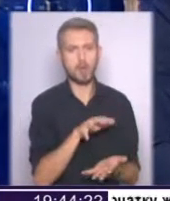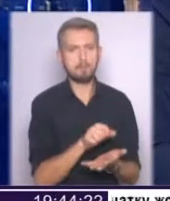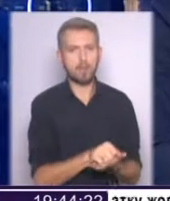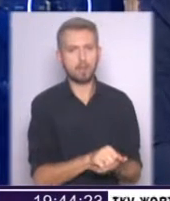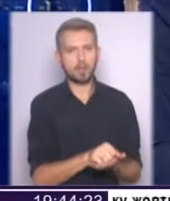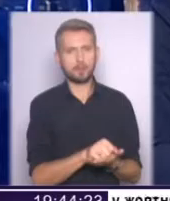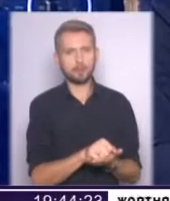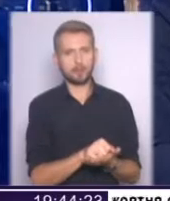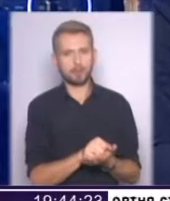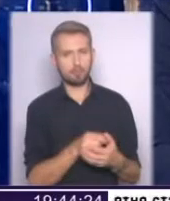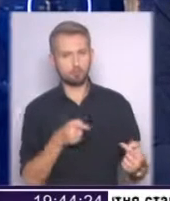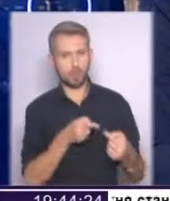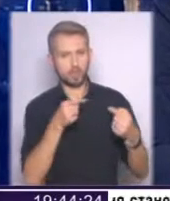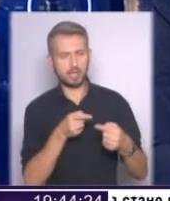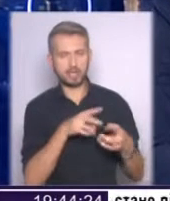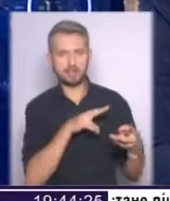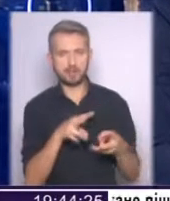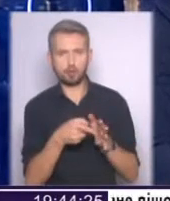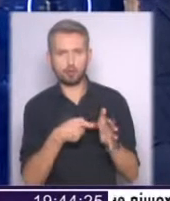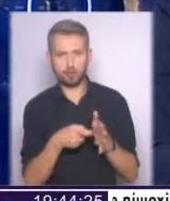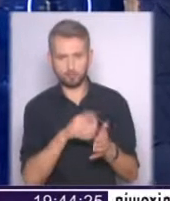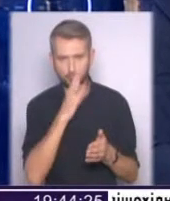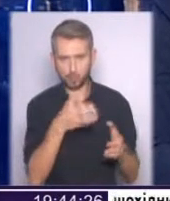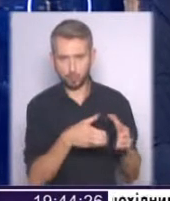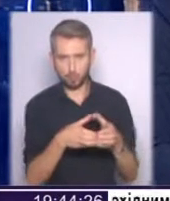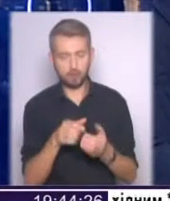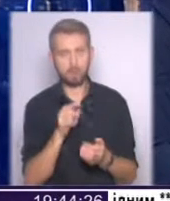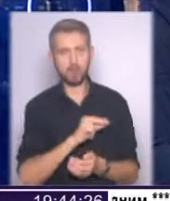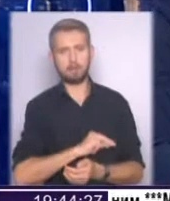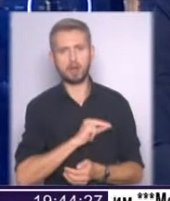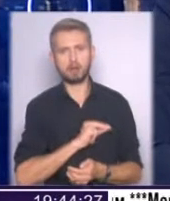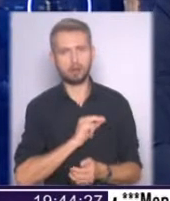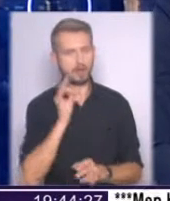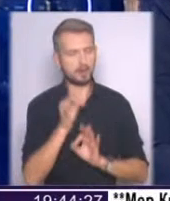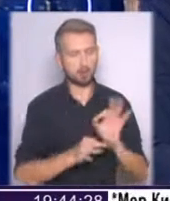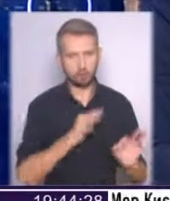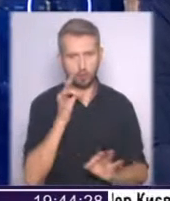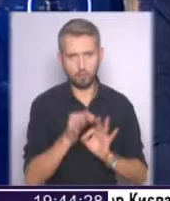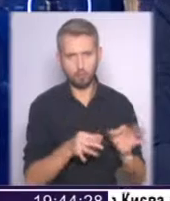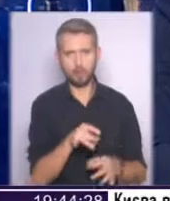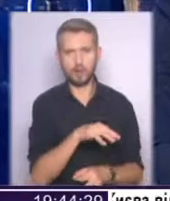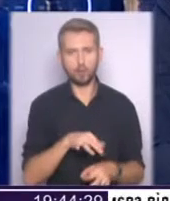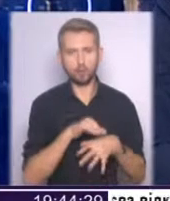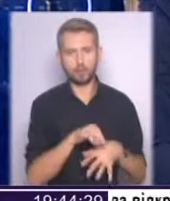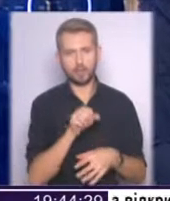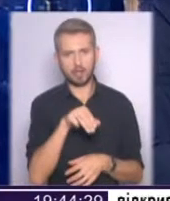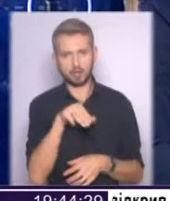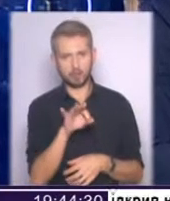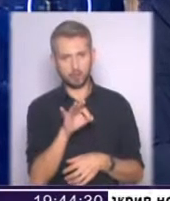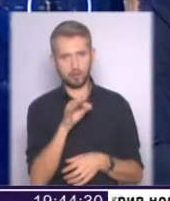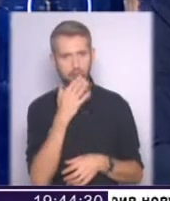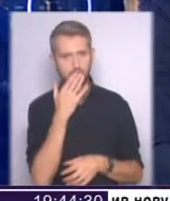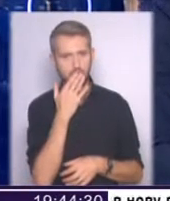от якраз протидією диверсійно-розвідувальним ворожим групам, вони працюють цілодобово в районі проведення антитерористичної